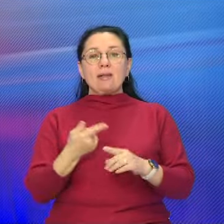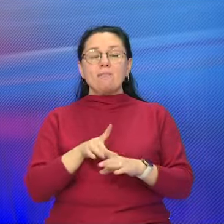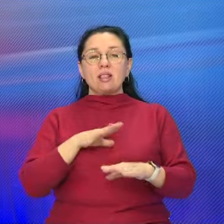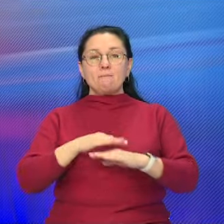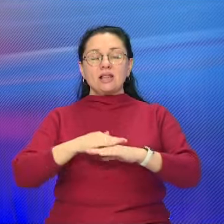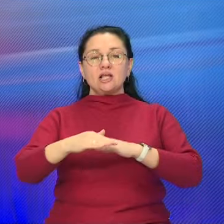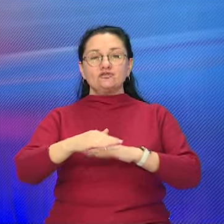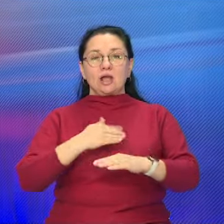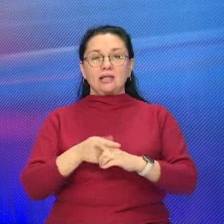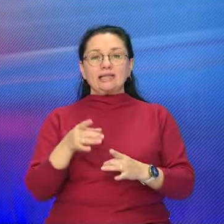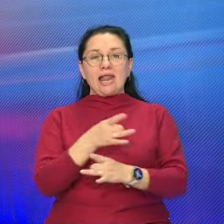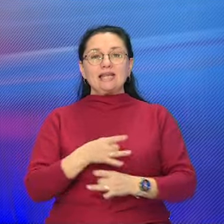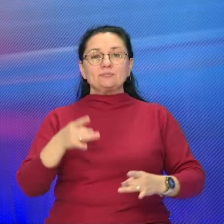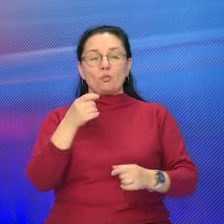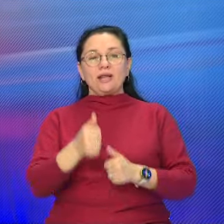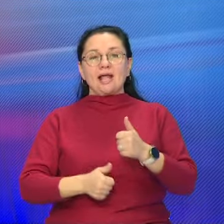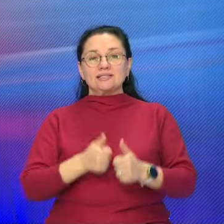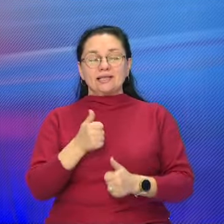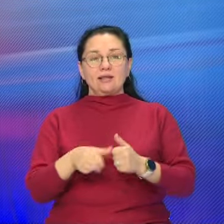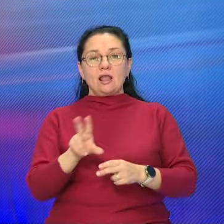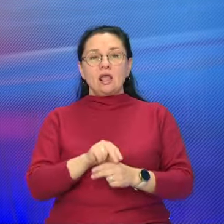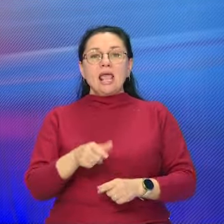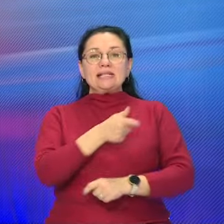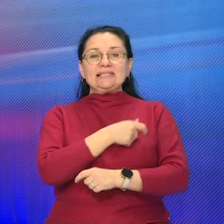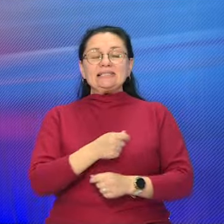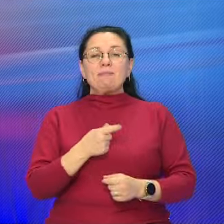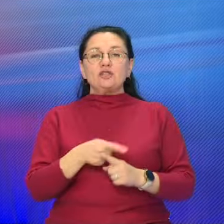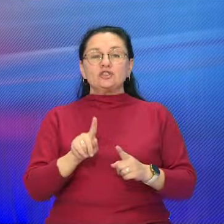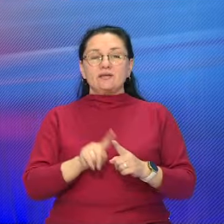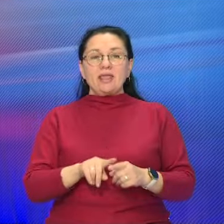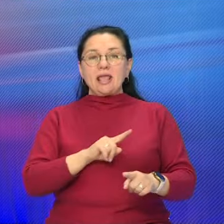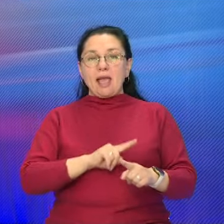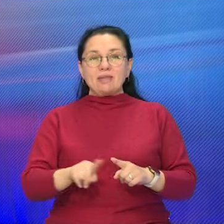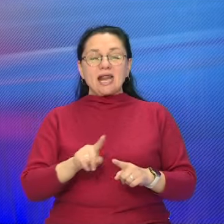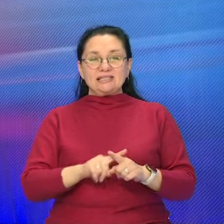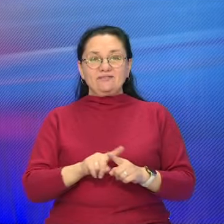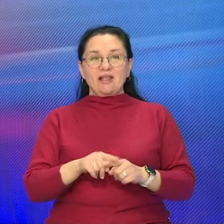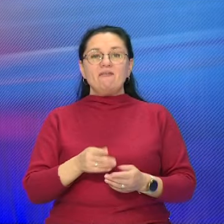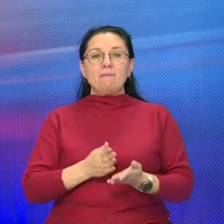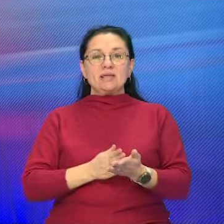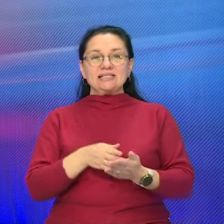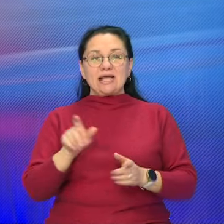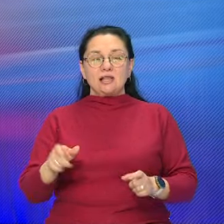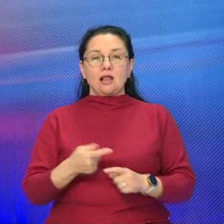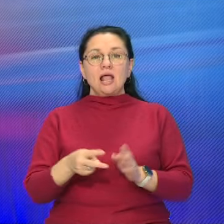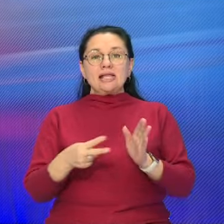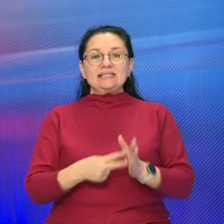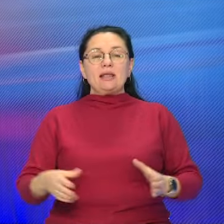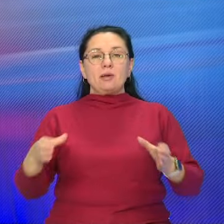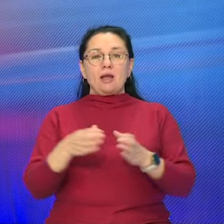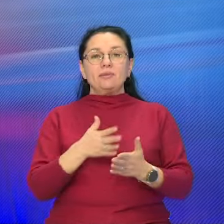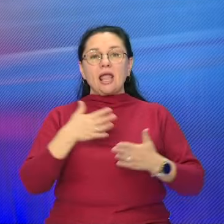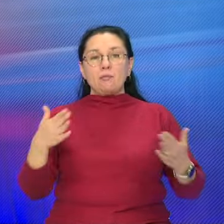для республиканских споборництв диспетчерского и оперативного персоналу. 7 команд удельниц, наибольш